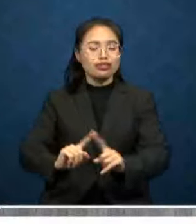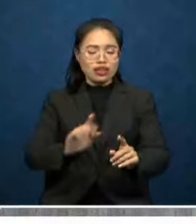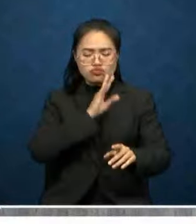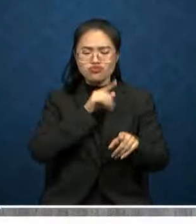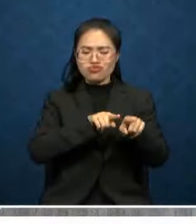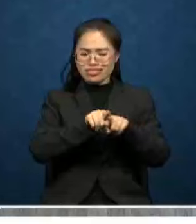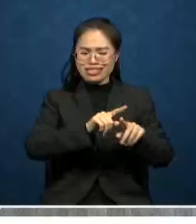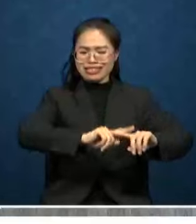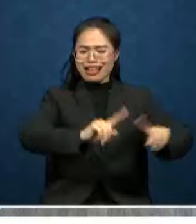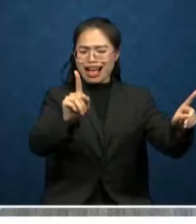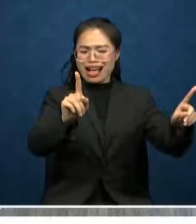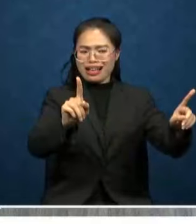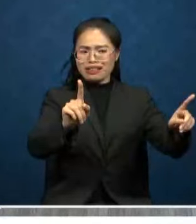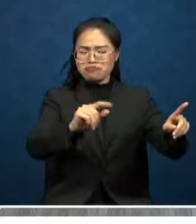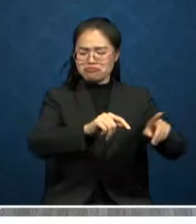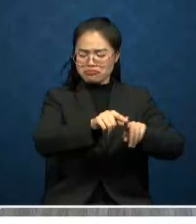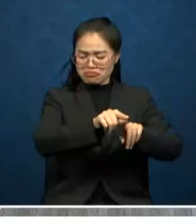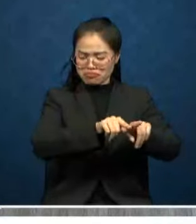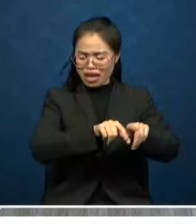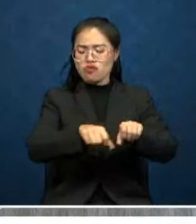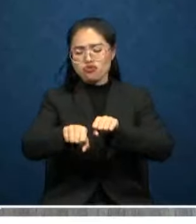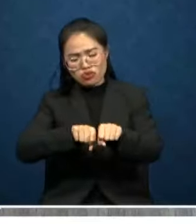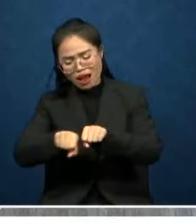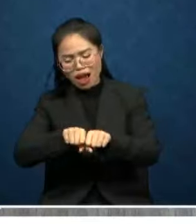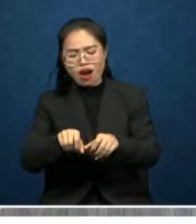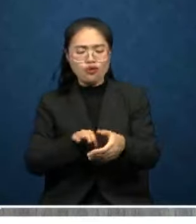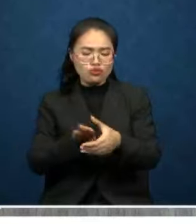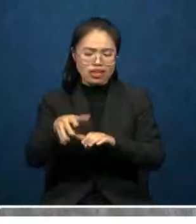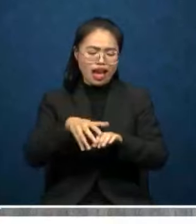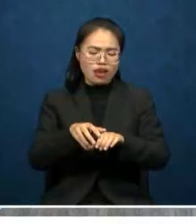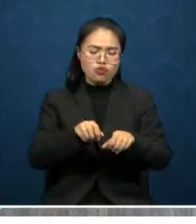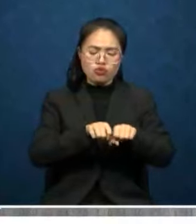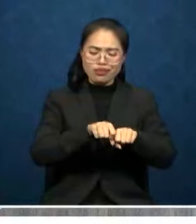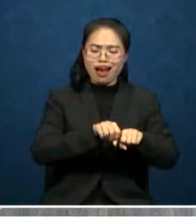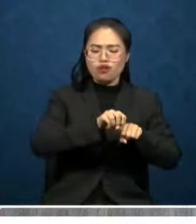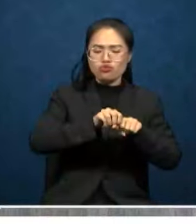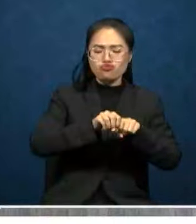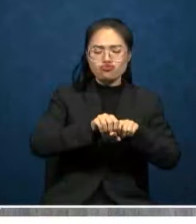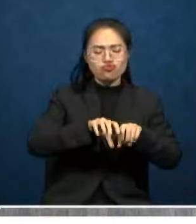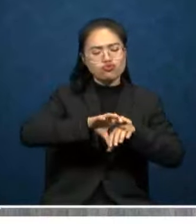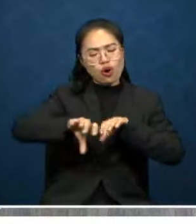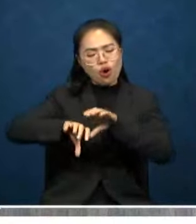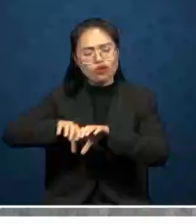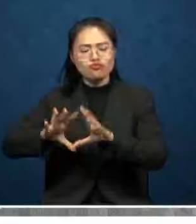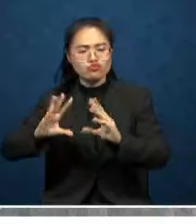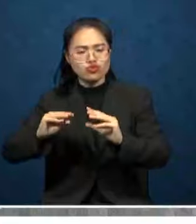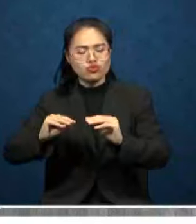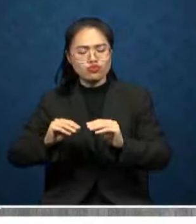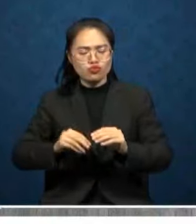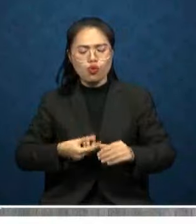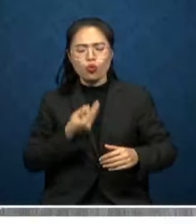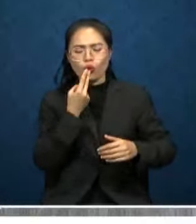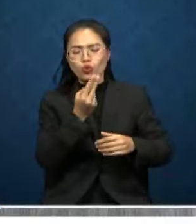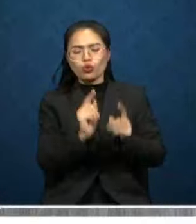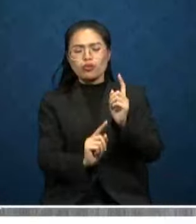สีนะท่านใส่รองเท้าบ้างถอดรองเท้าบ้างระหว่างประชุมเนี่ยไม่ดีครับก็ขออนุญาตฝากเรียน